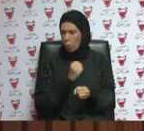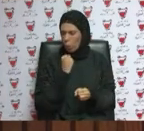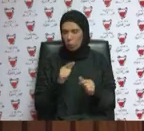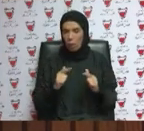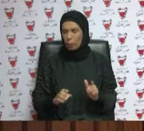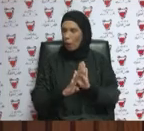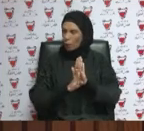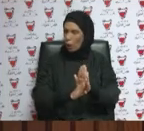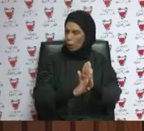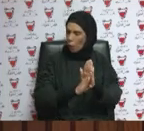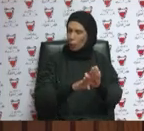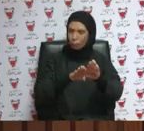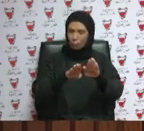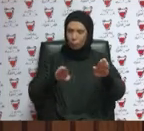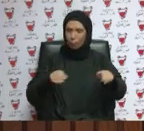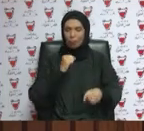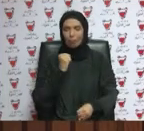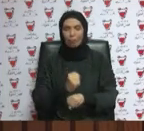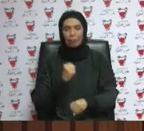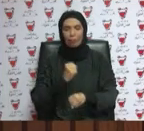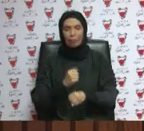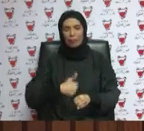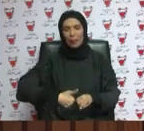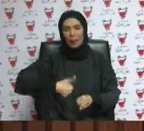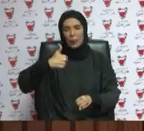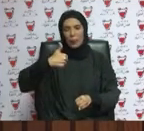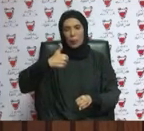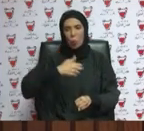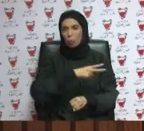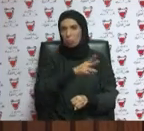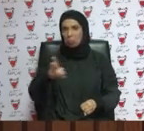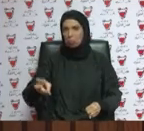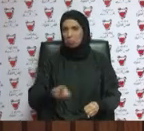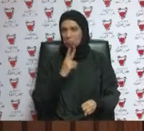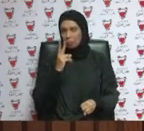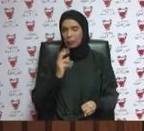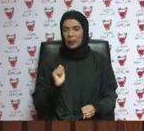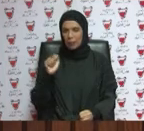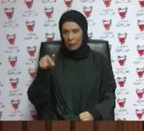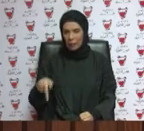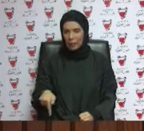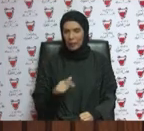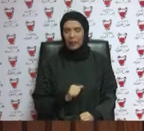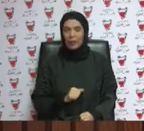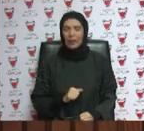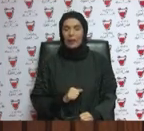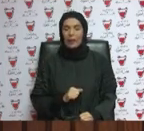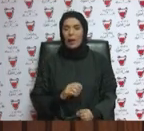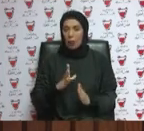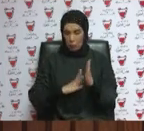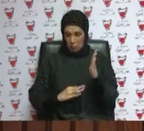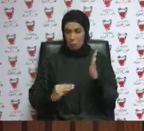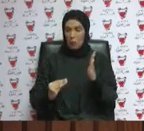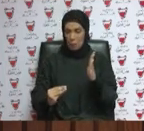داعمين بدرجه اولى لعملهم، دام ان عملهم عمل الكل يشيد فيه، المواطنين كلهم لابسين النتائج